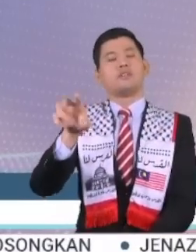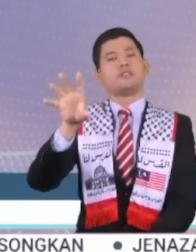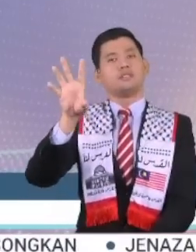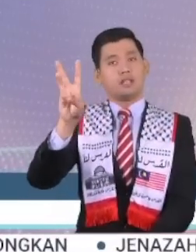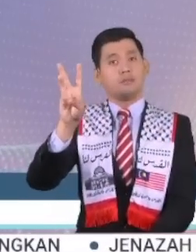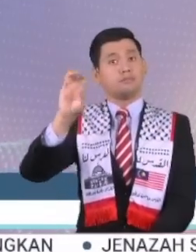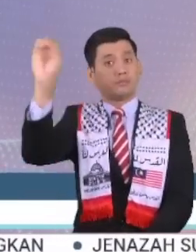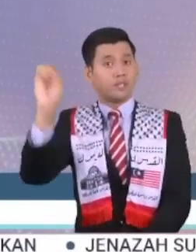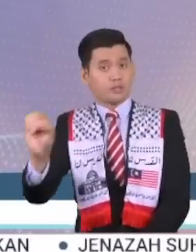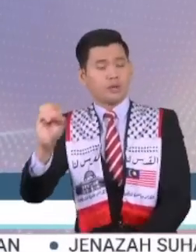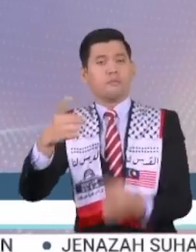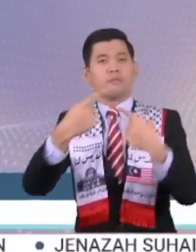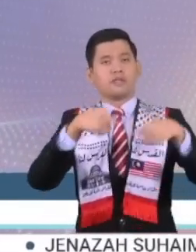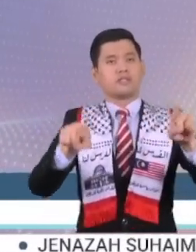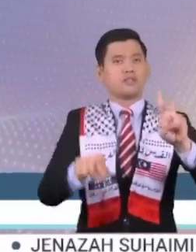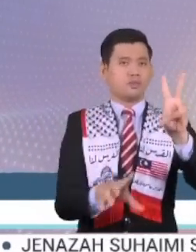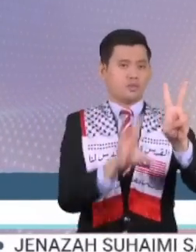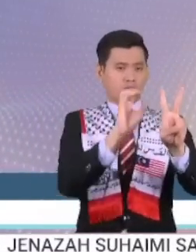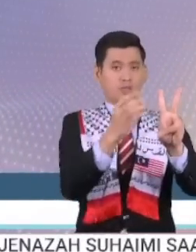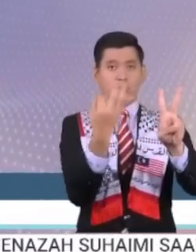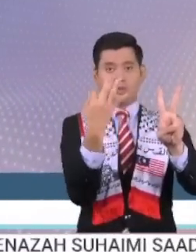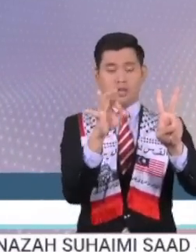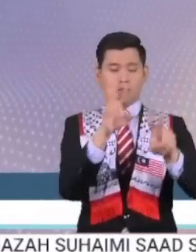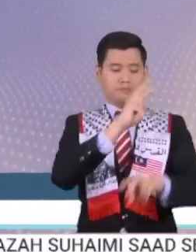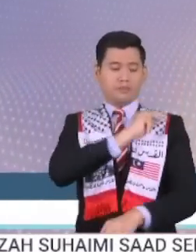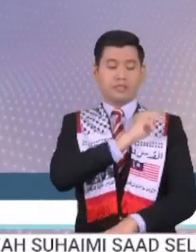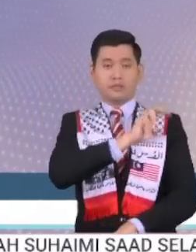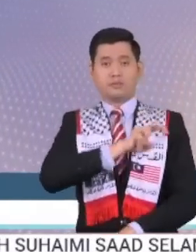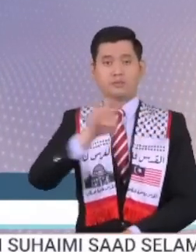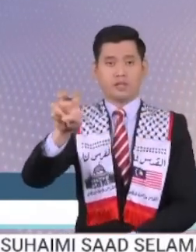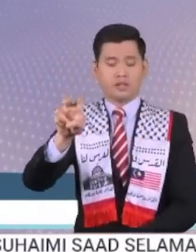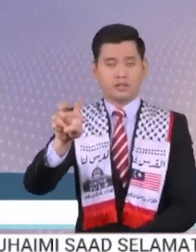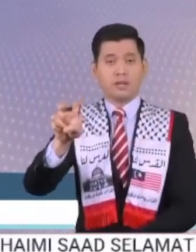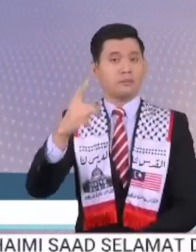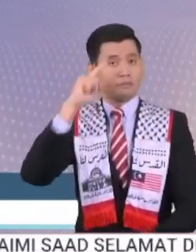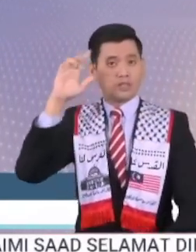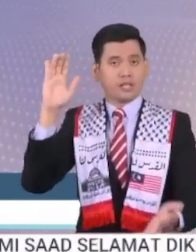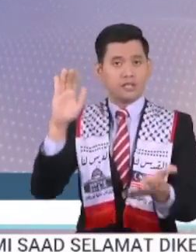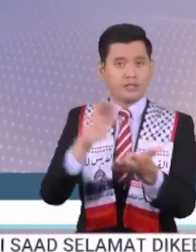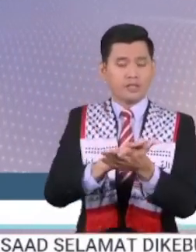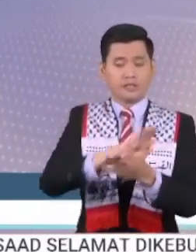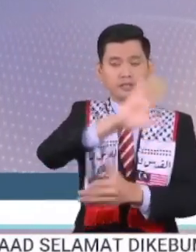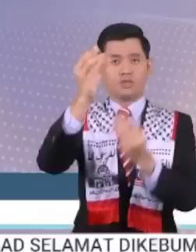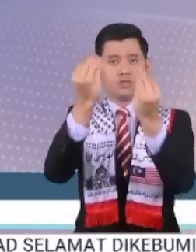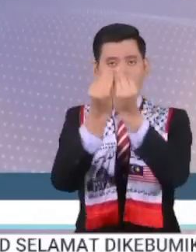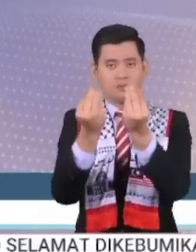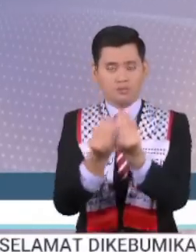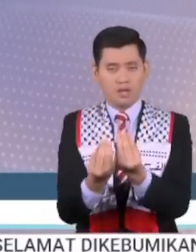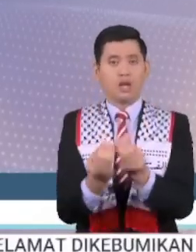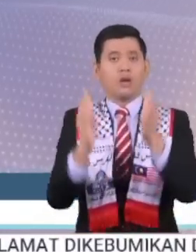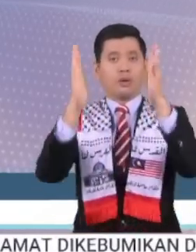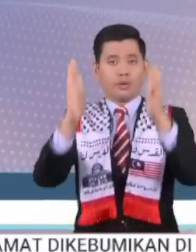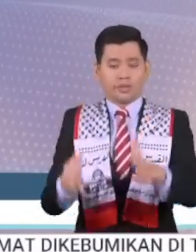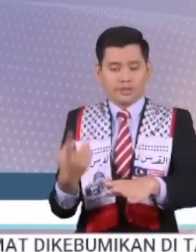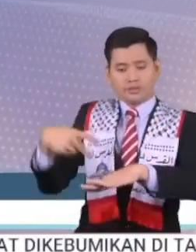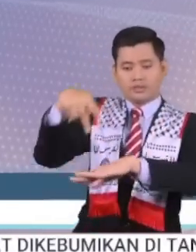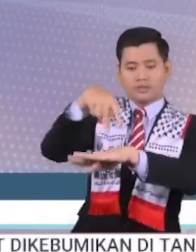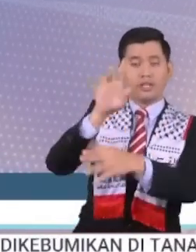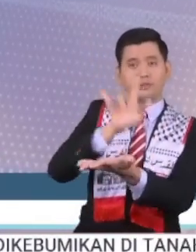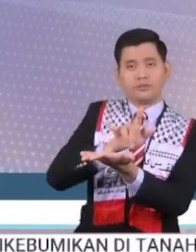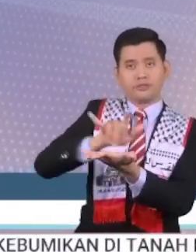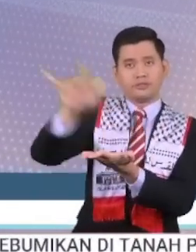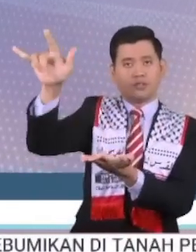80.6% berbanding tahun 2019. Menteri Pengangkutan Anthony Locke yakin jumlah penumpang dijangka kembali ke